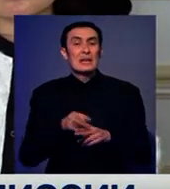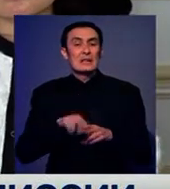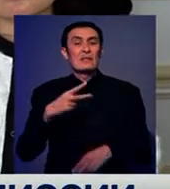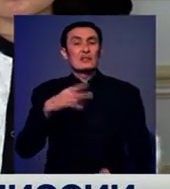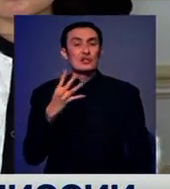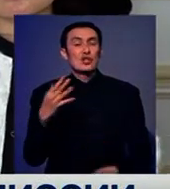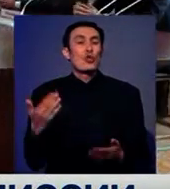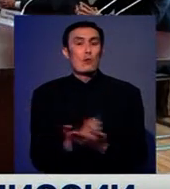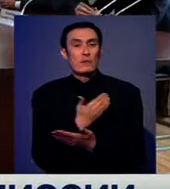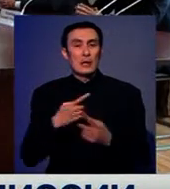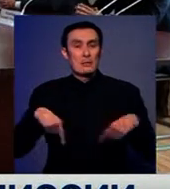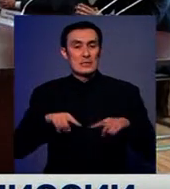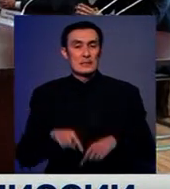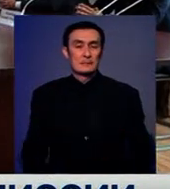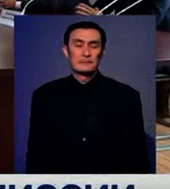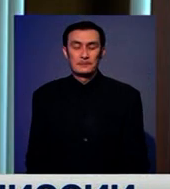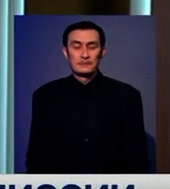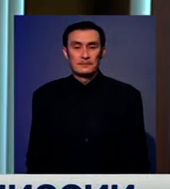24 новые.